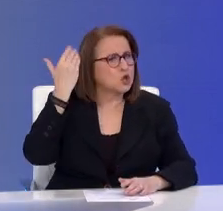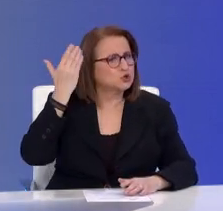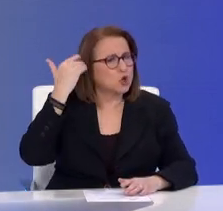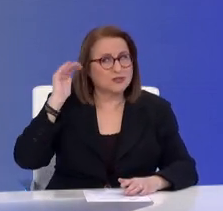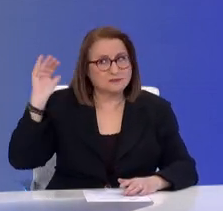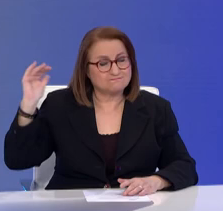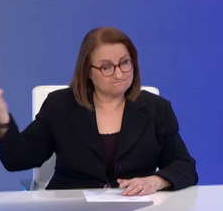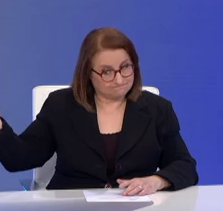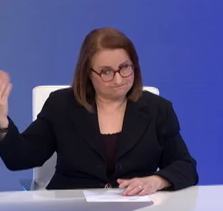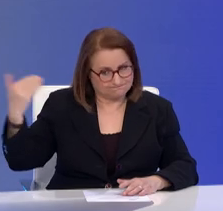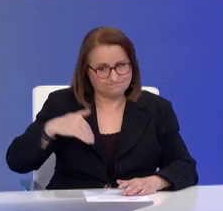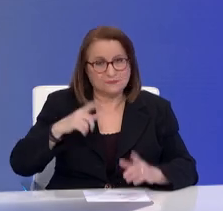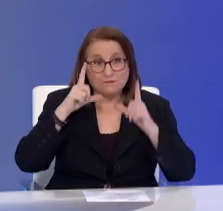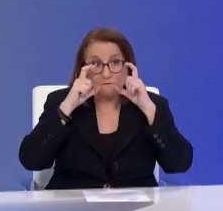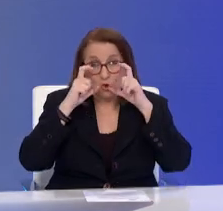να